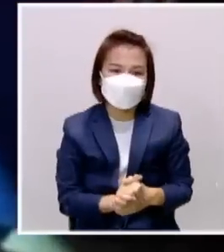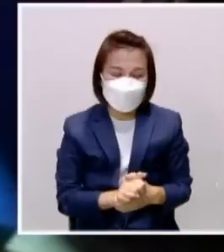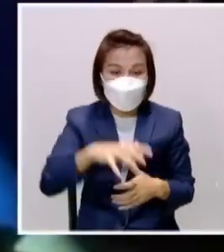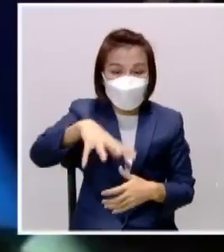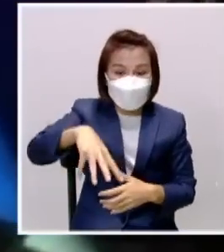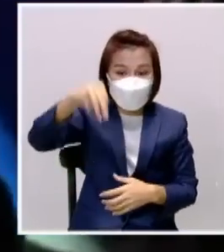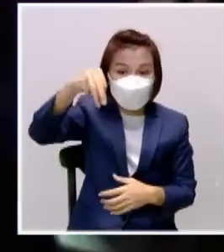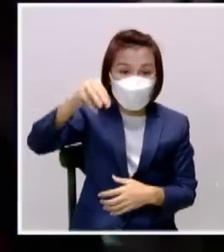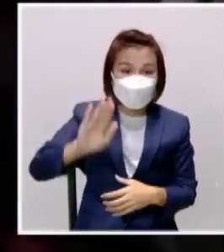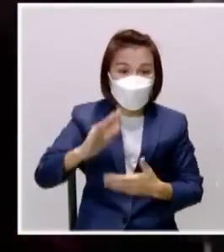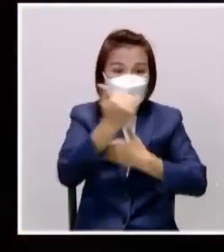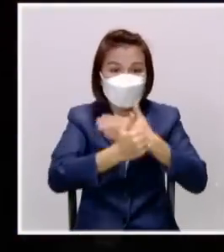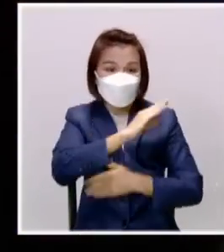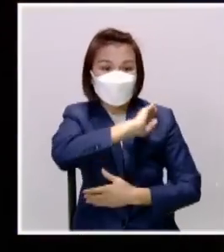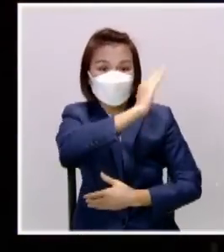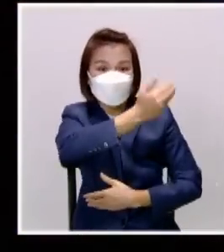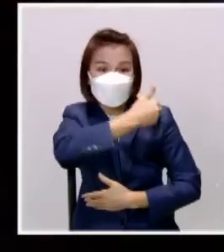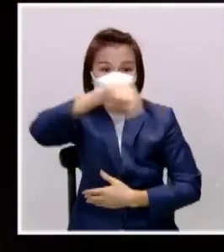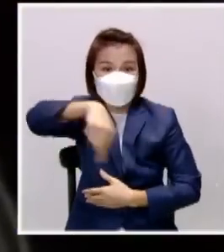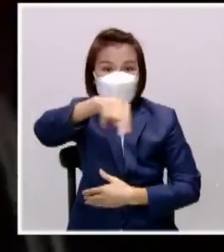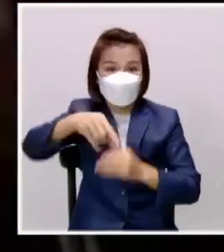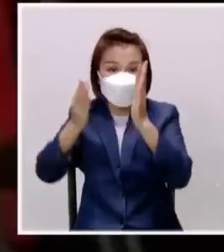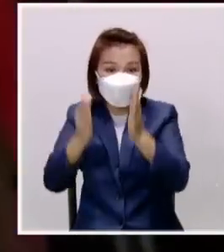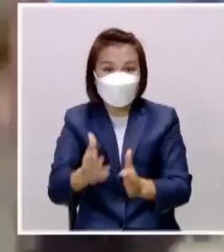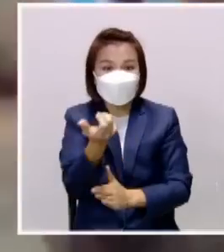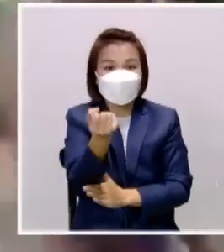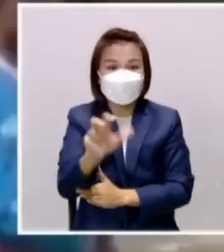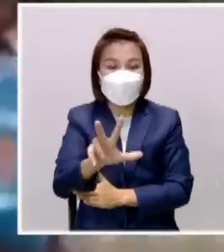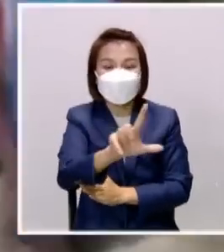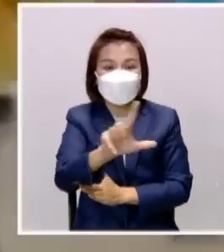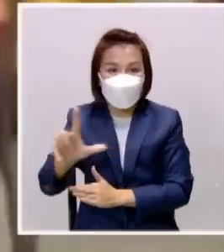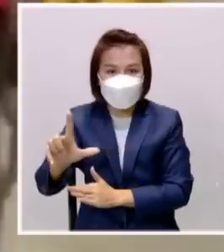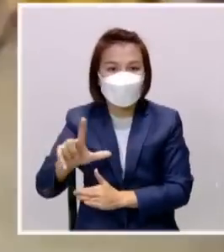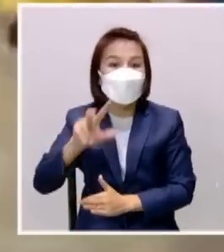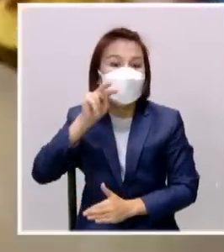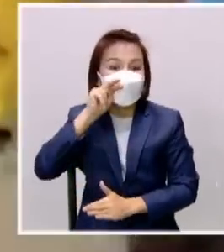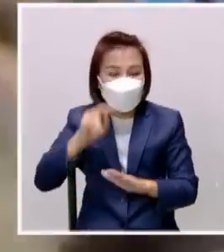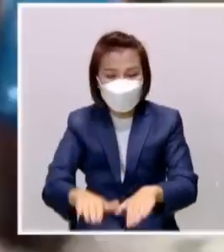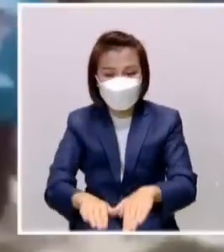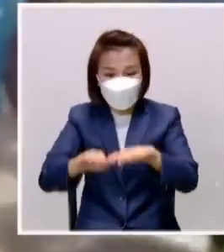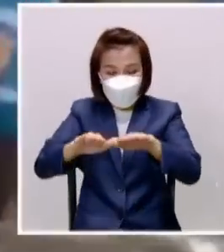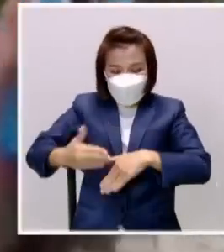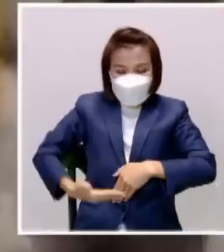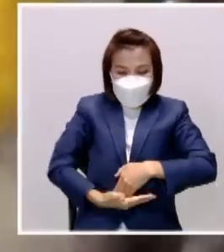ซึ่งมีประชากรมากกว่า13ล้านคนบางจุดค่ะคุณผู้ชมคะระดับน้ำท่วมสูงถึงเ